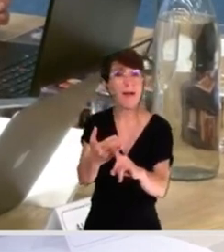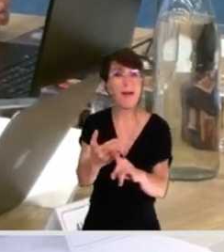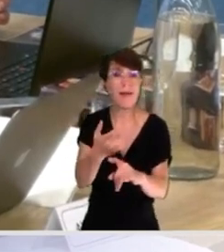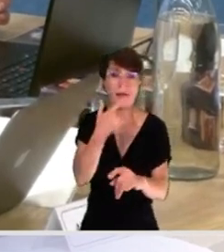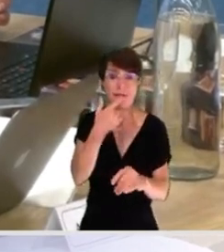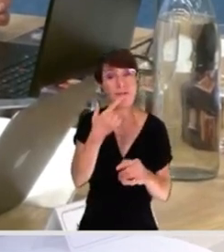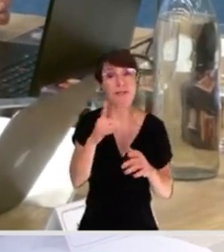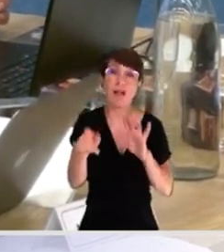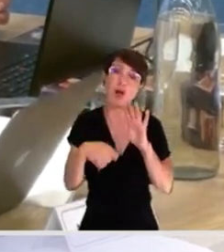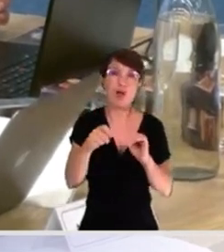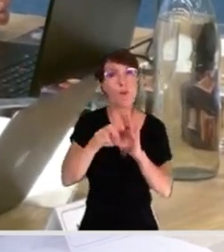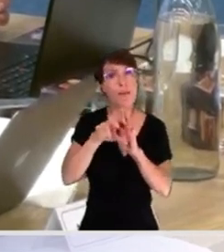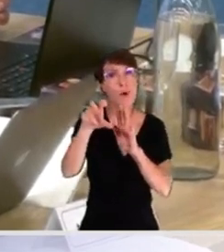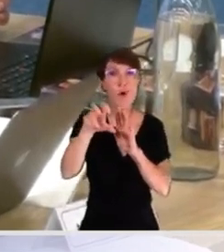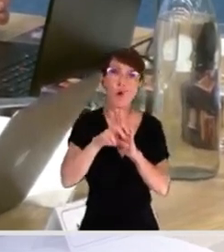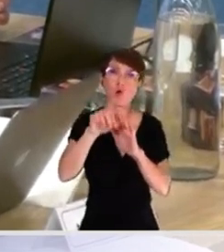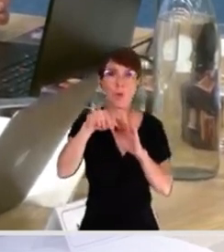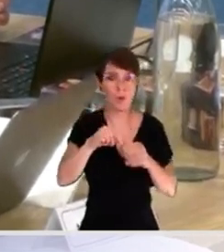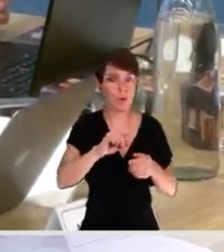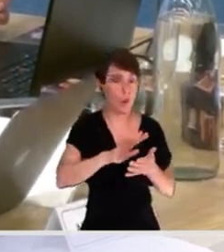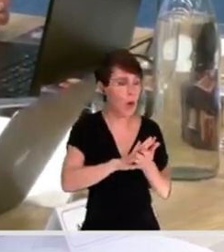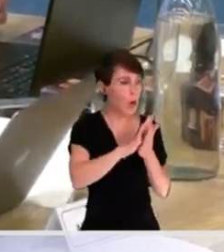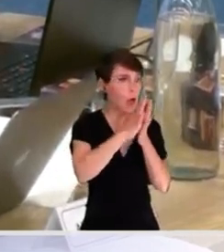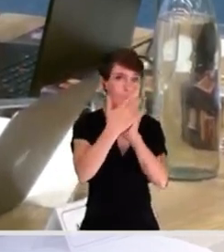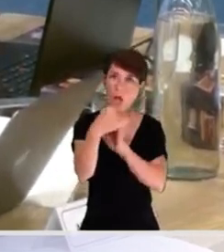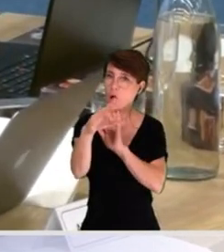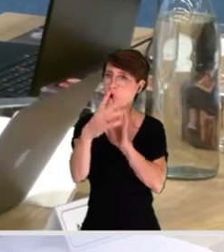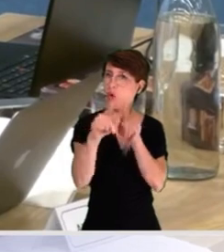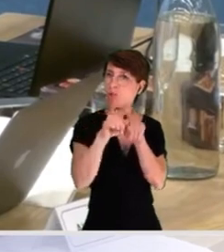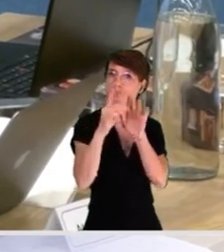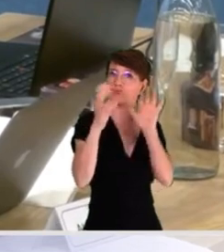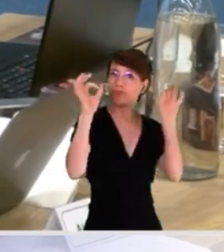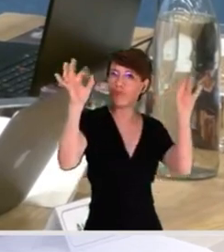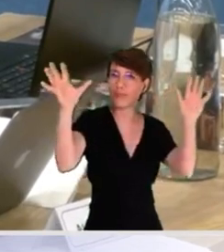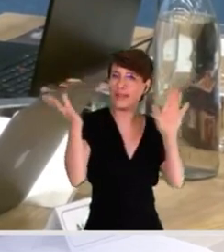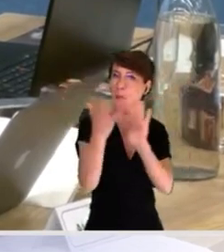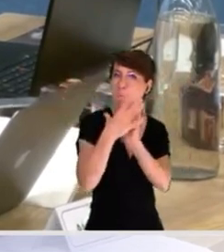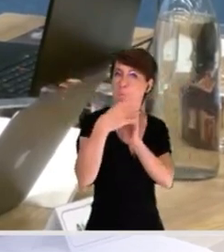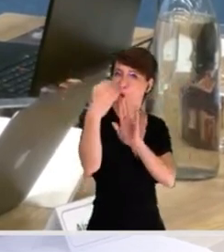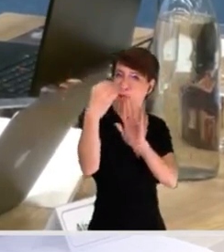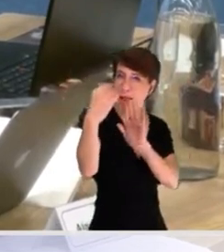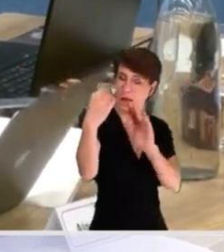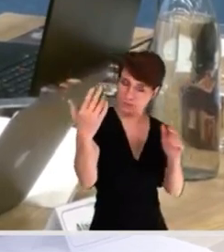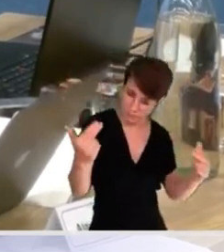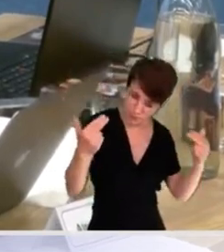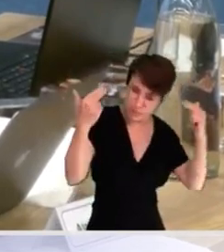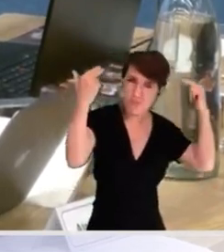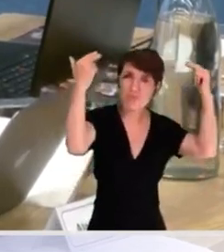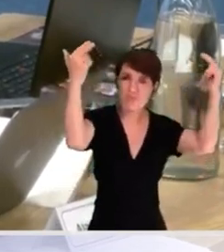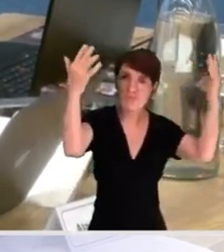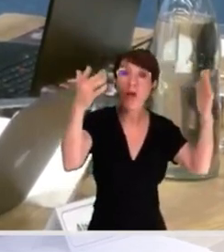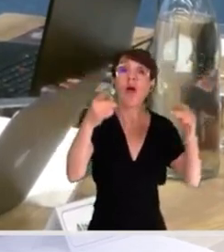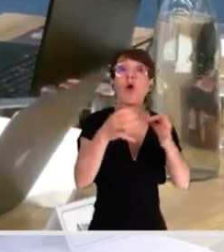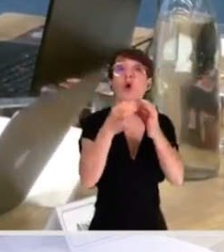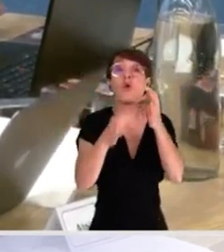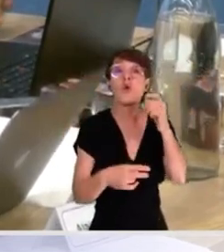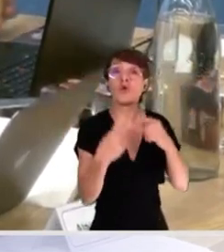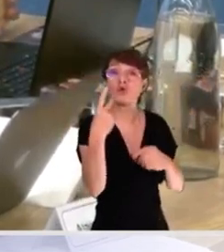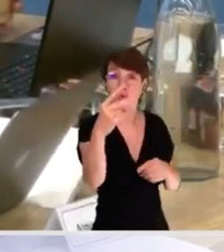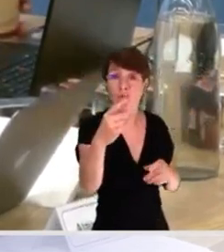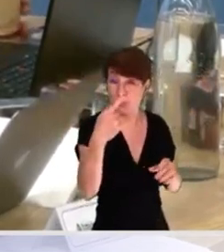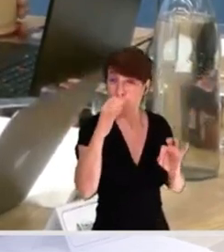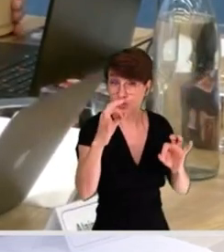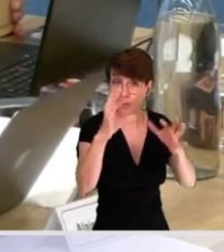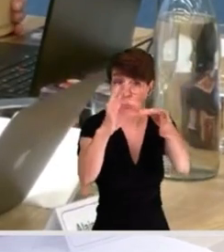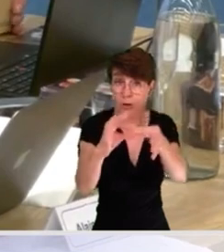devenir un modèle afin, comme vous l'avez dit dans votre conclusion, que je rejoins là, de vraiment